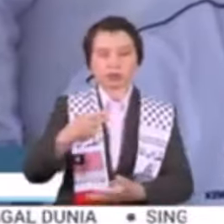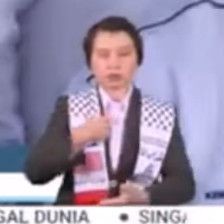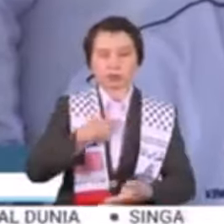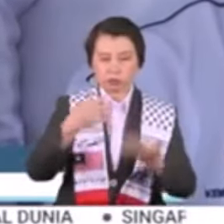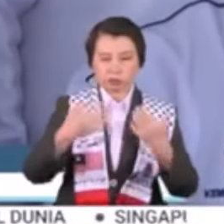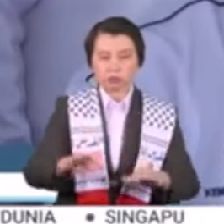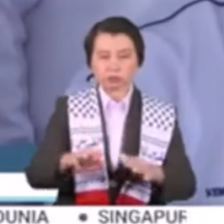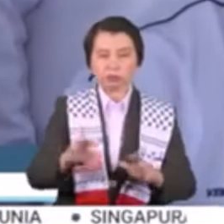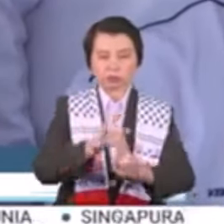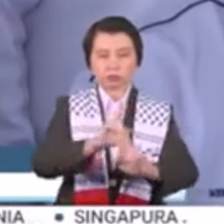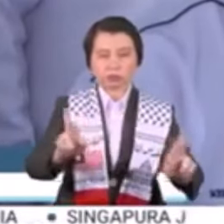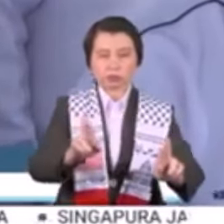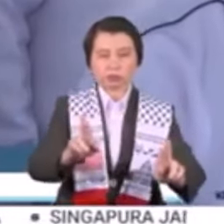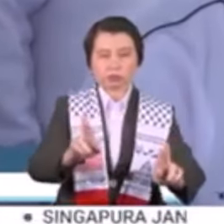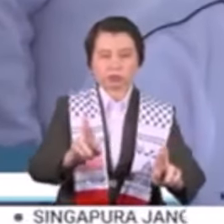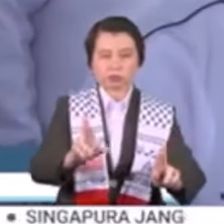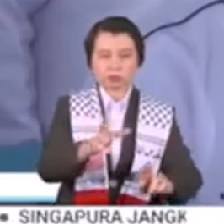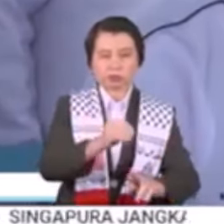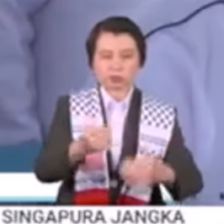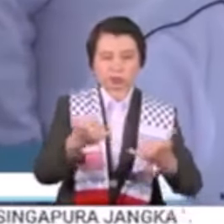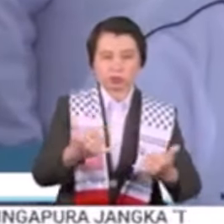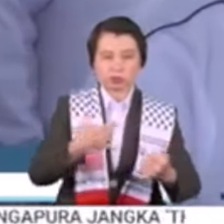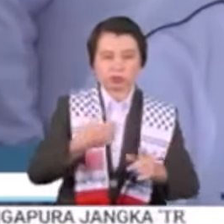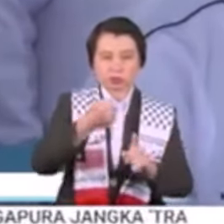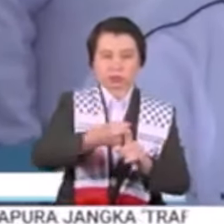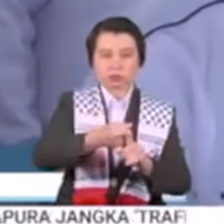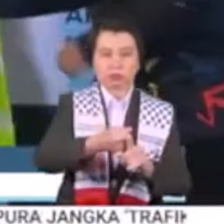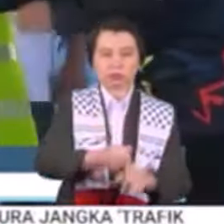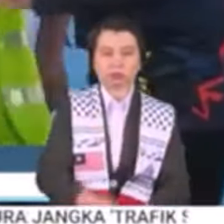sedang bersedia dengan sebarang arahan.